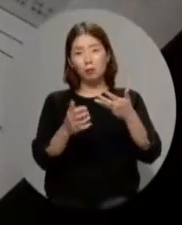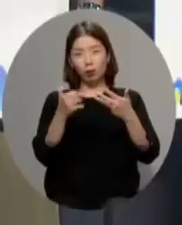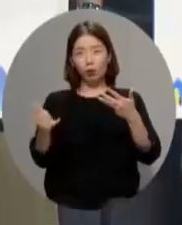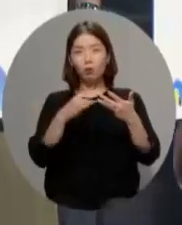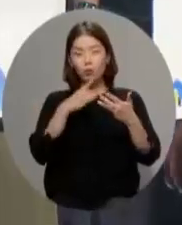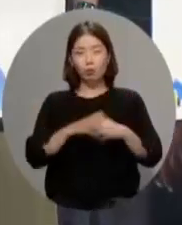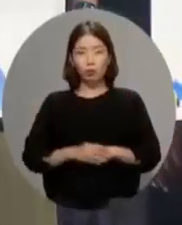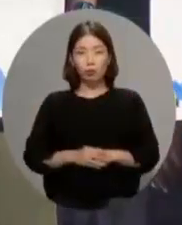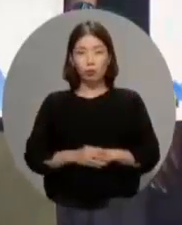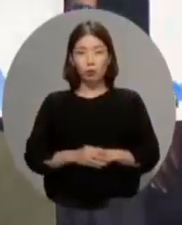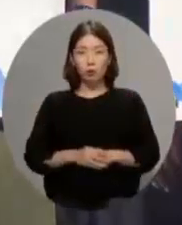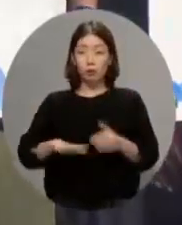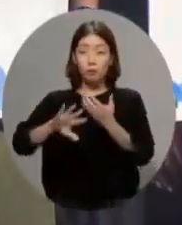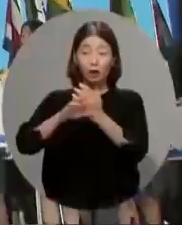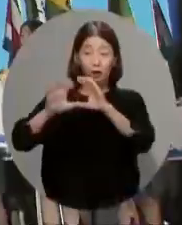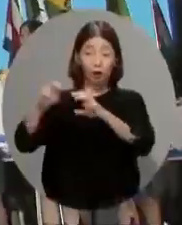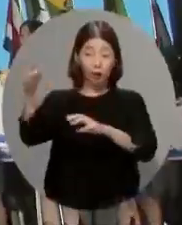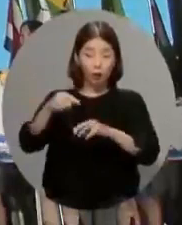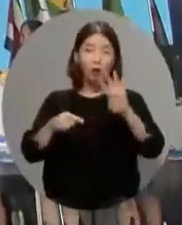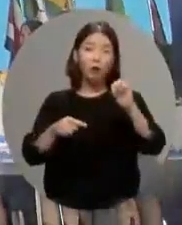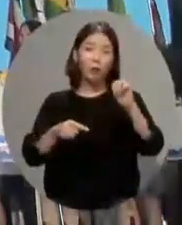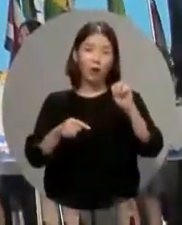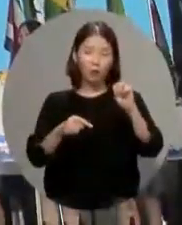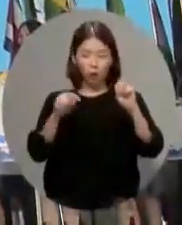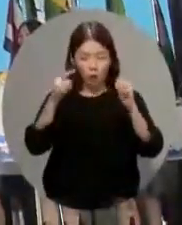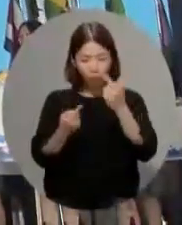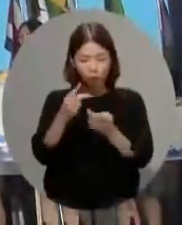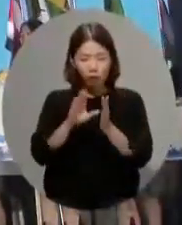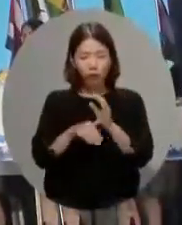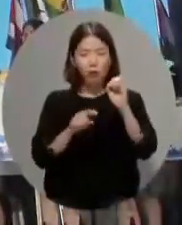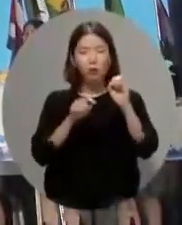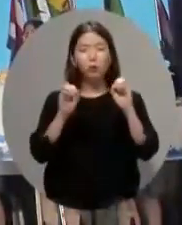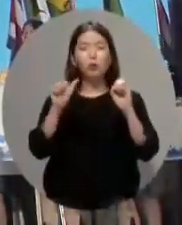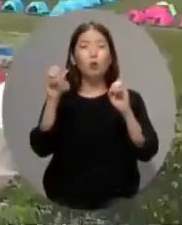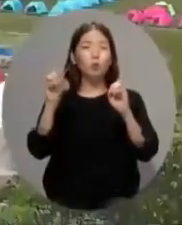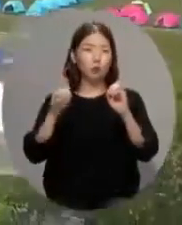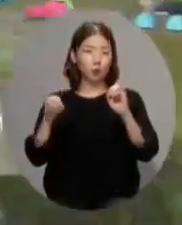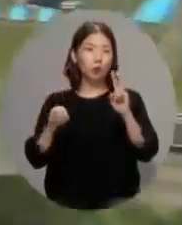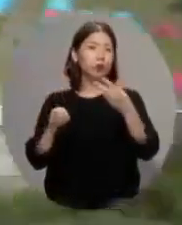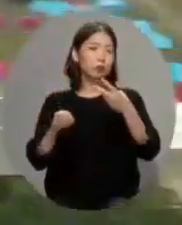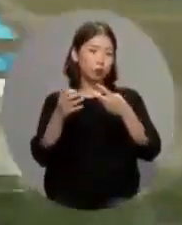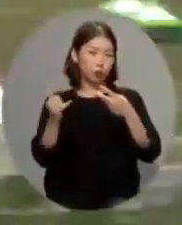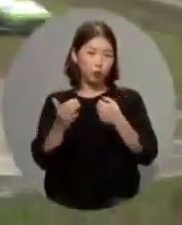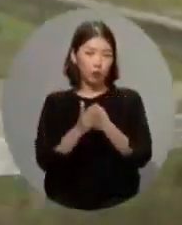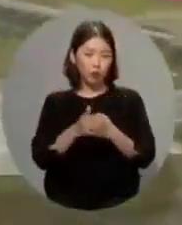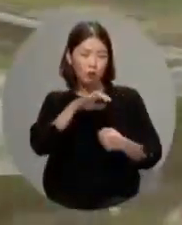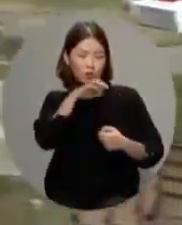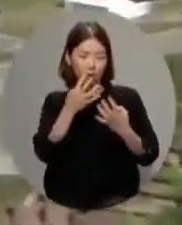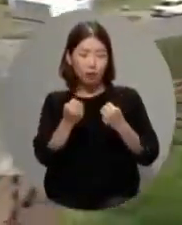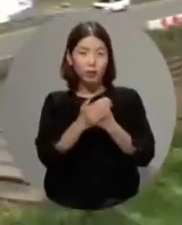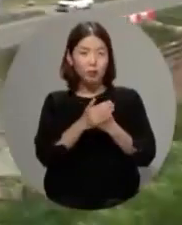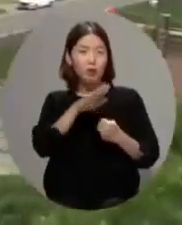명. 그동안 해외 신청자 4만 명의 5% 수준인 2천여 명에 불과해 비난이 거세자